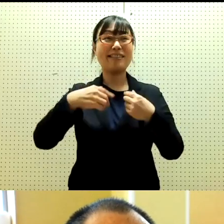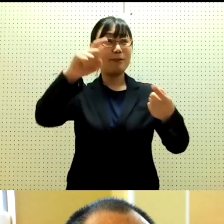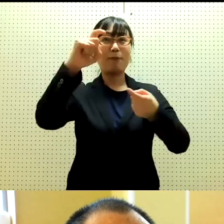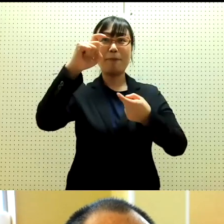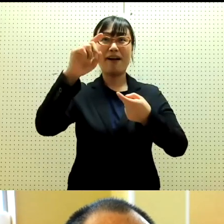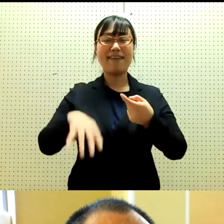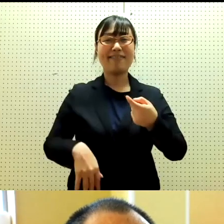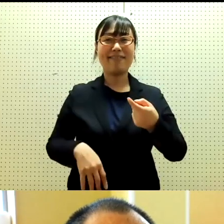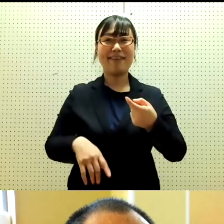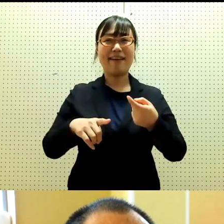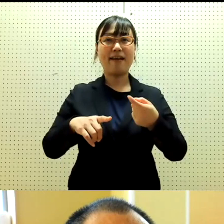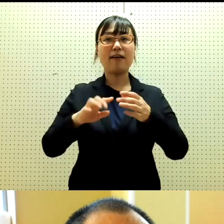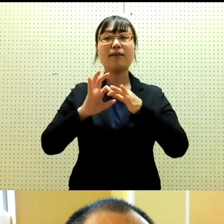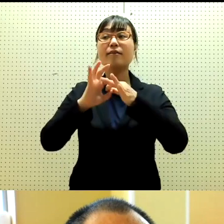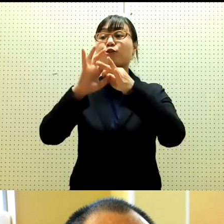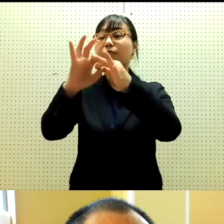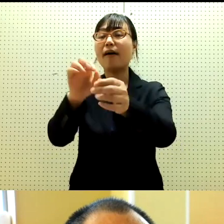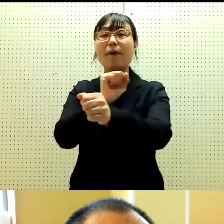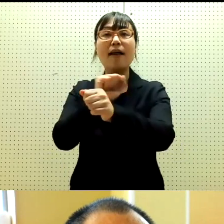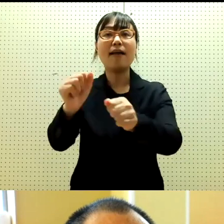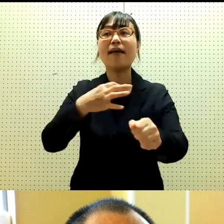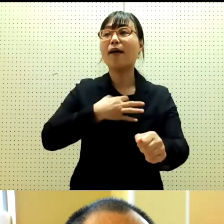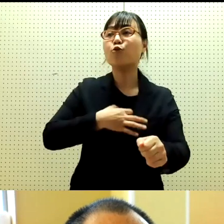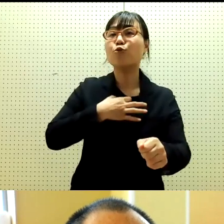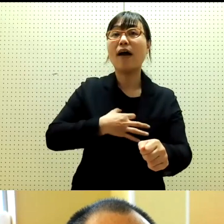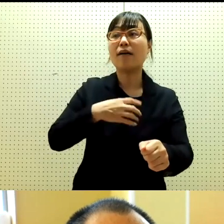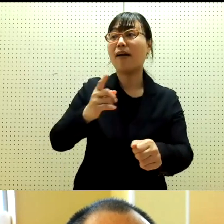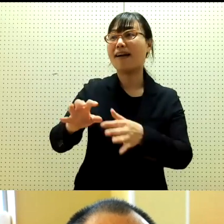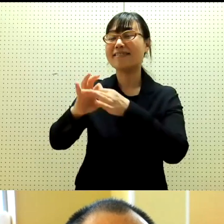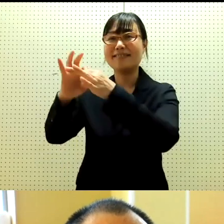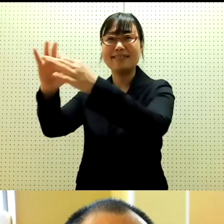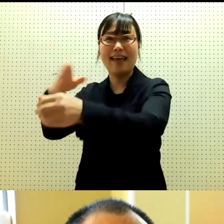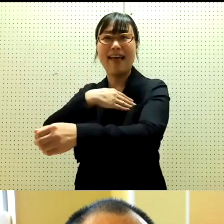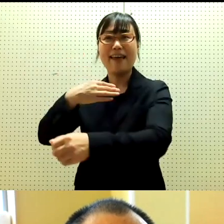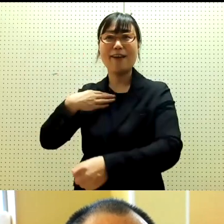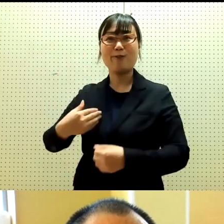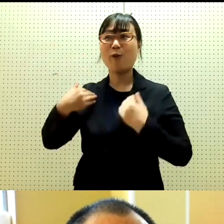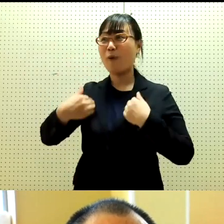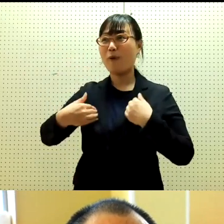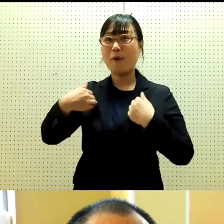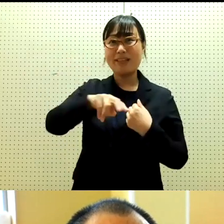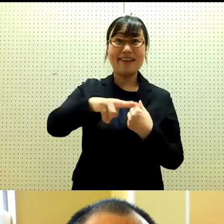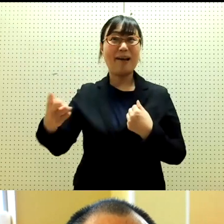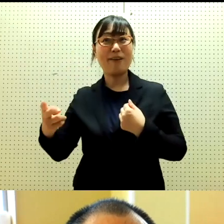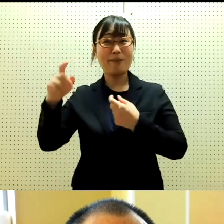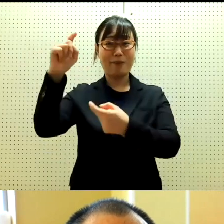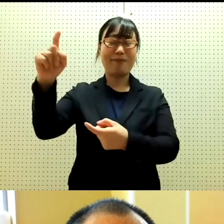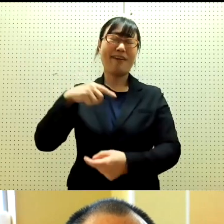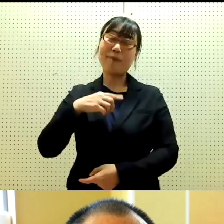さっき伝わらない不安が伝える喜びに変わるっていうのが、うん、私はなんかこう本当に嬉しいなと思いました。